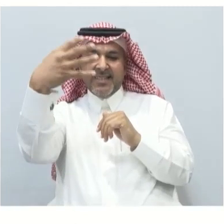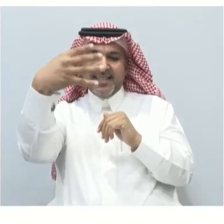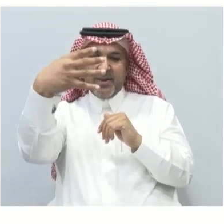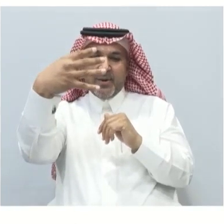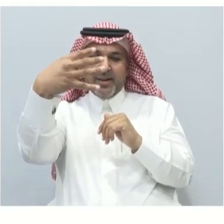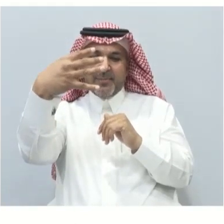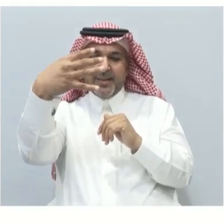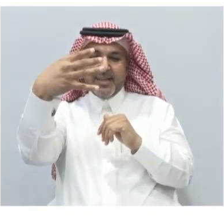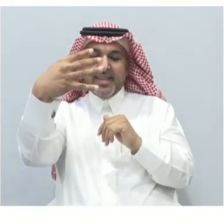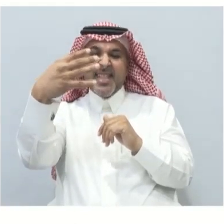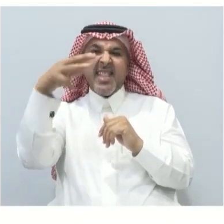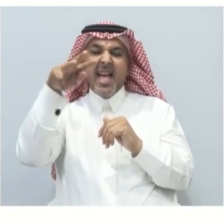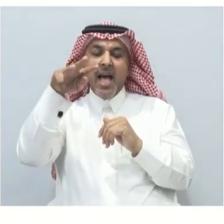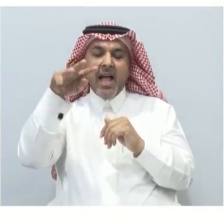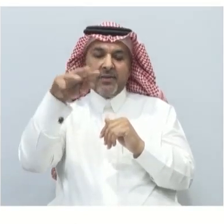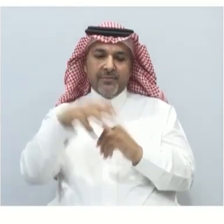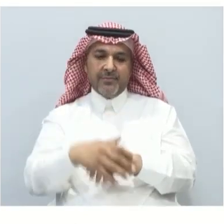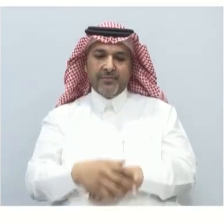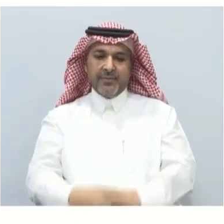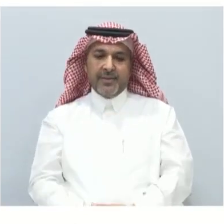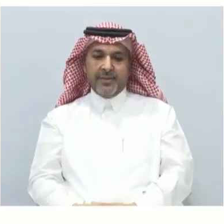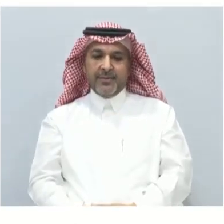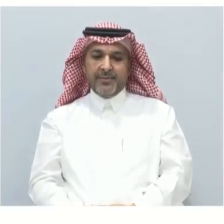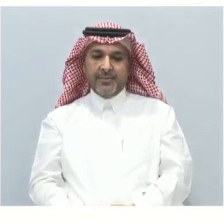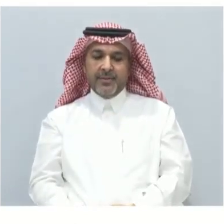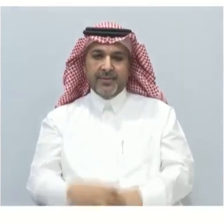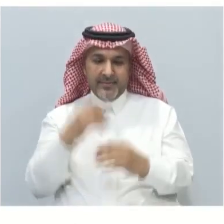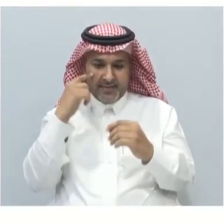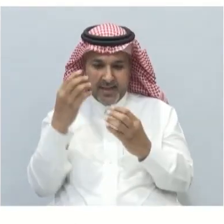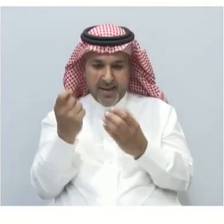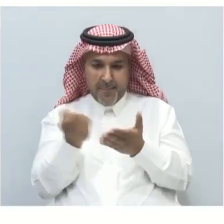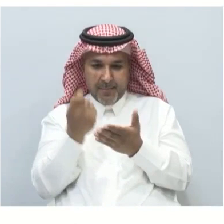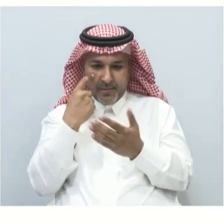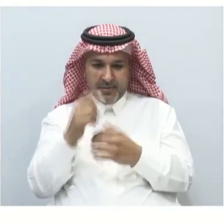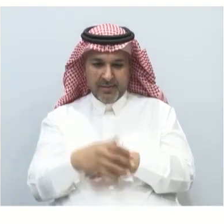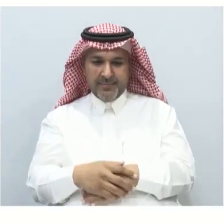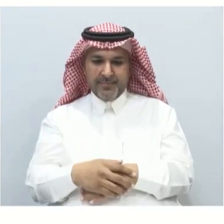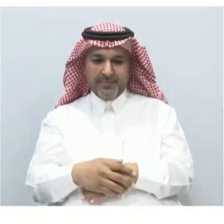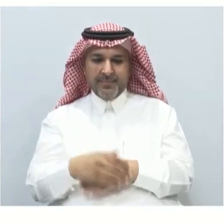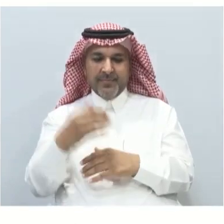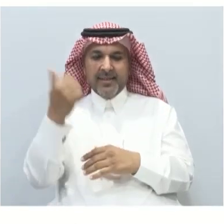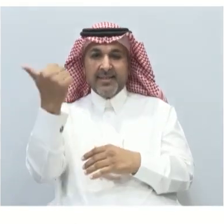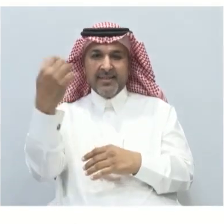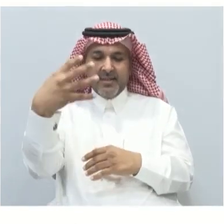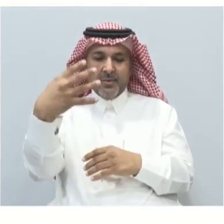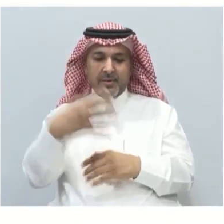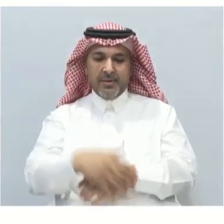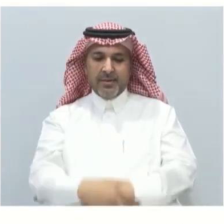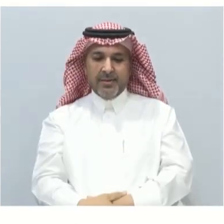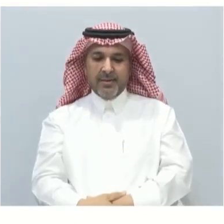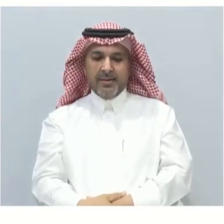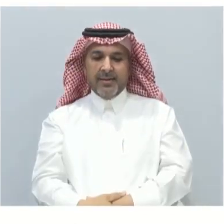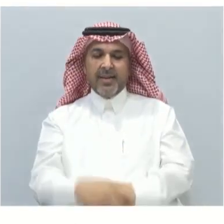و888 ف66 هلله اذا المبلغ صار 46000